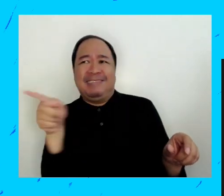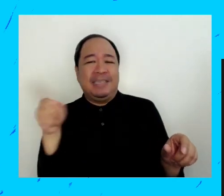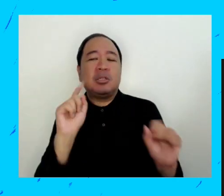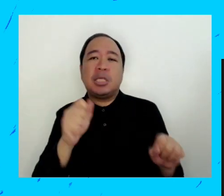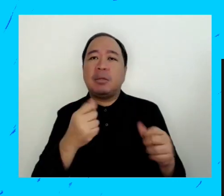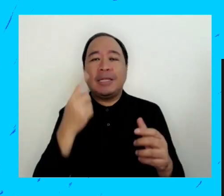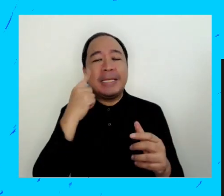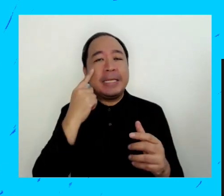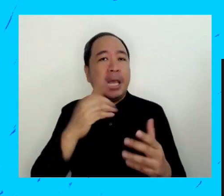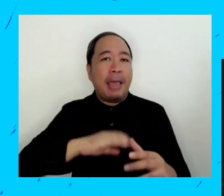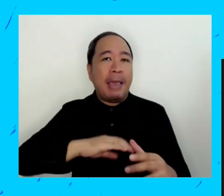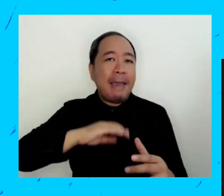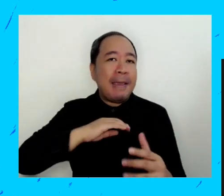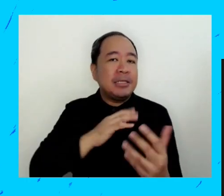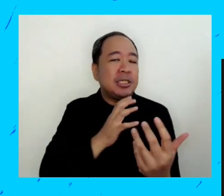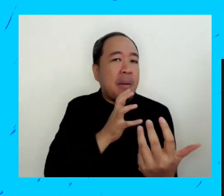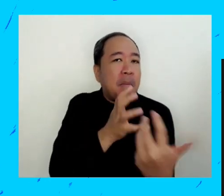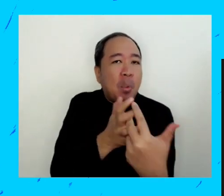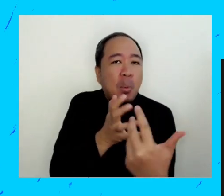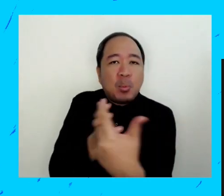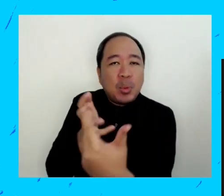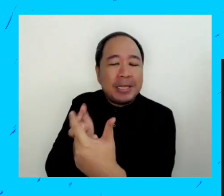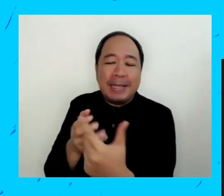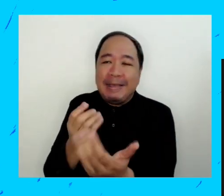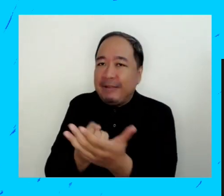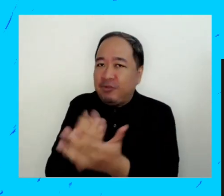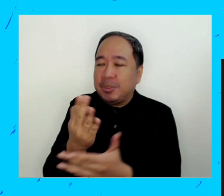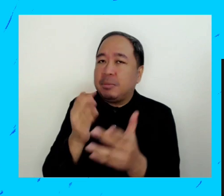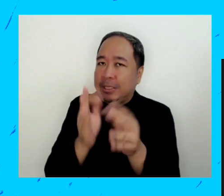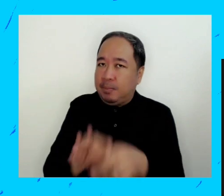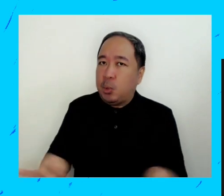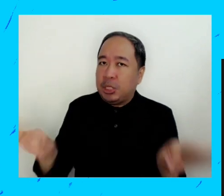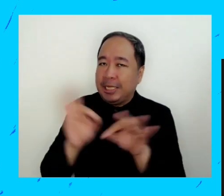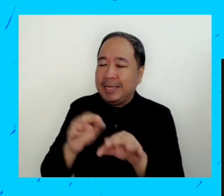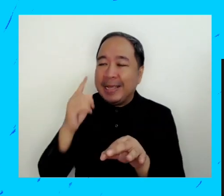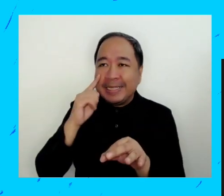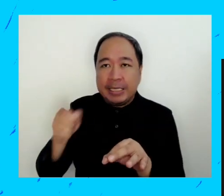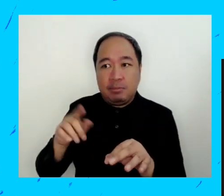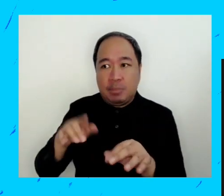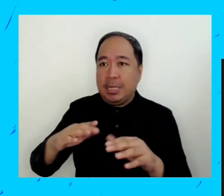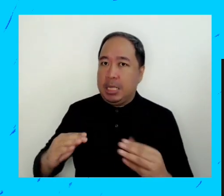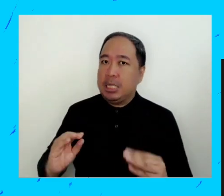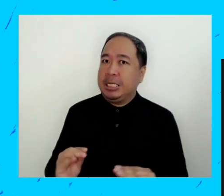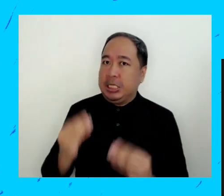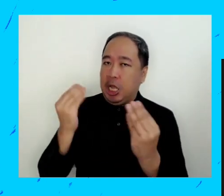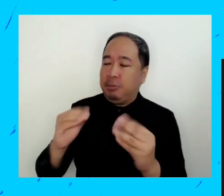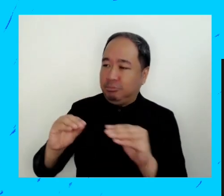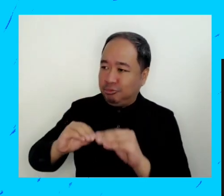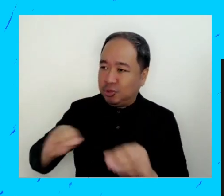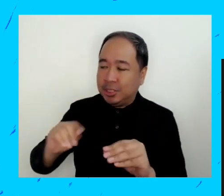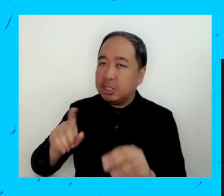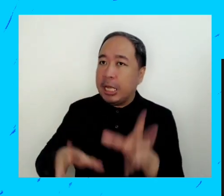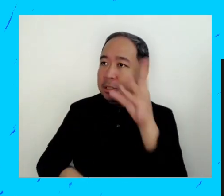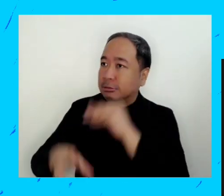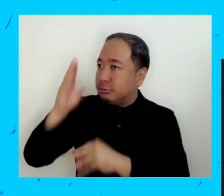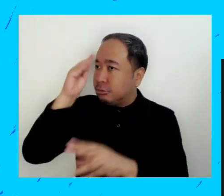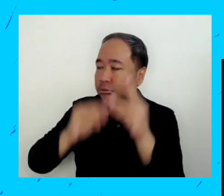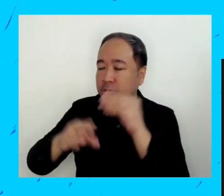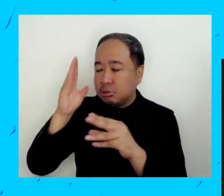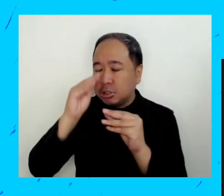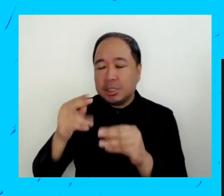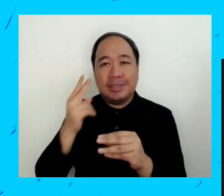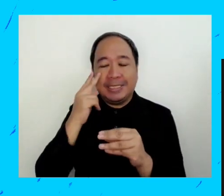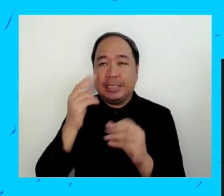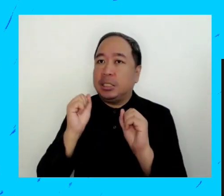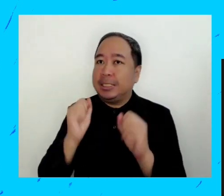ils pourront offrir des solutions. C'est important aussi, et les années de formation sont les meilleures années parce qu'ils apprennent plus